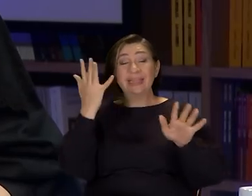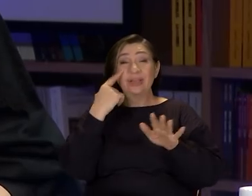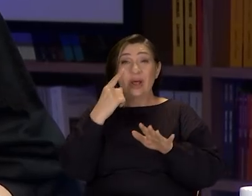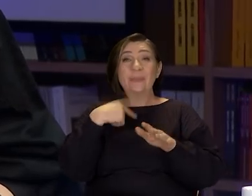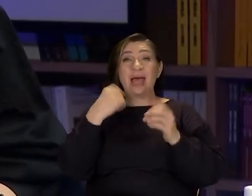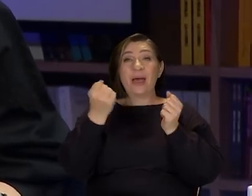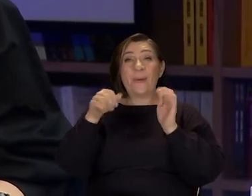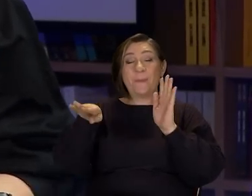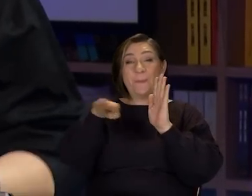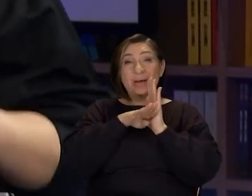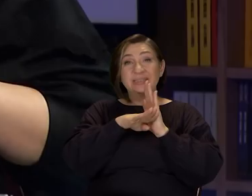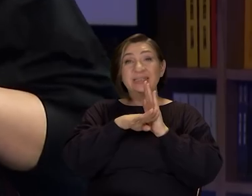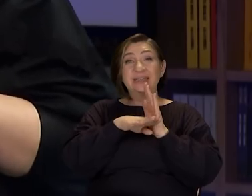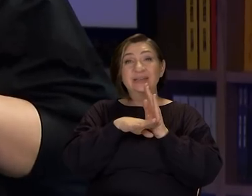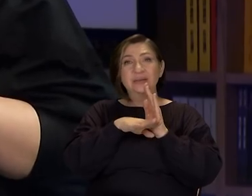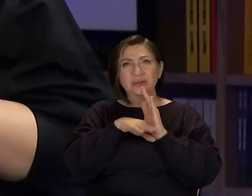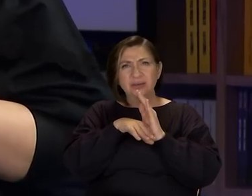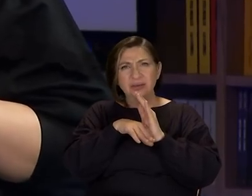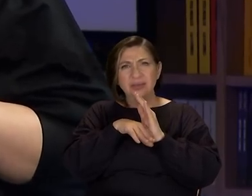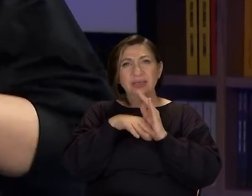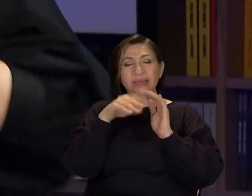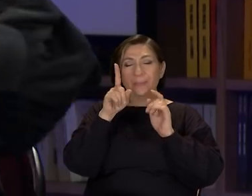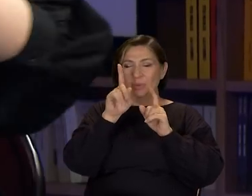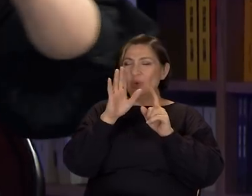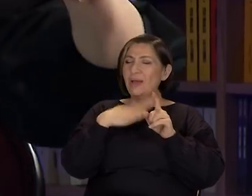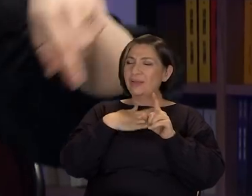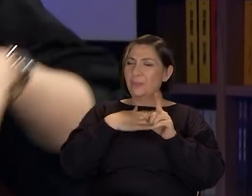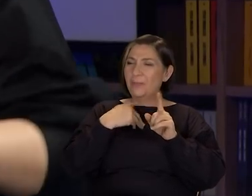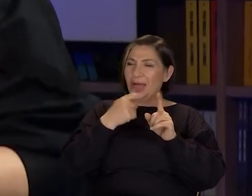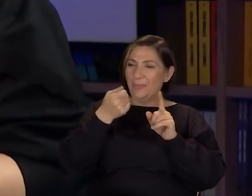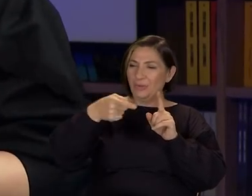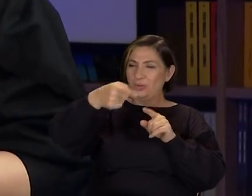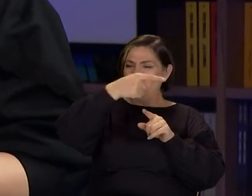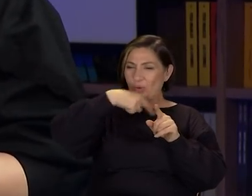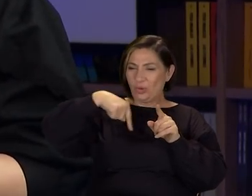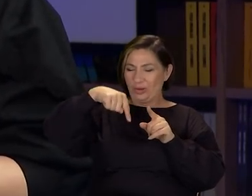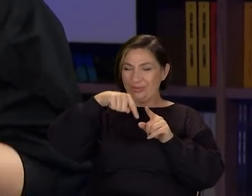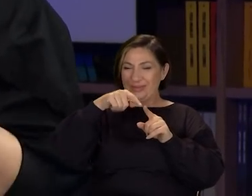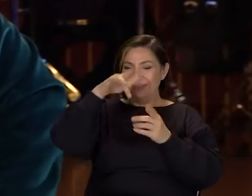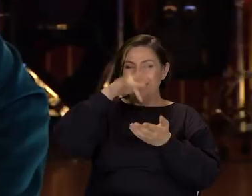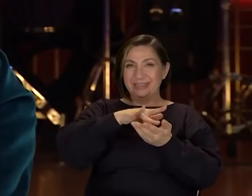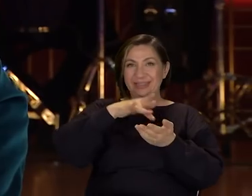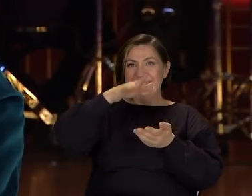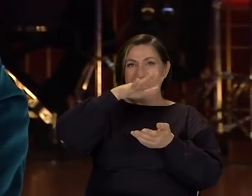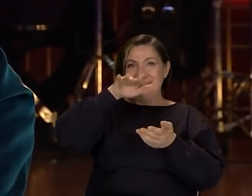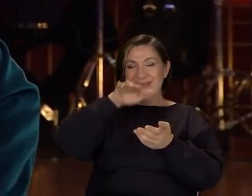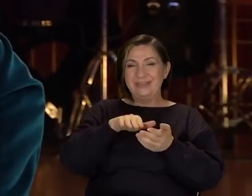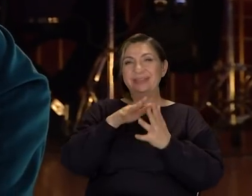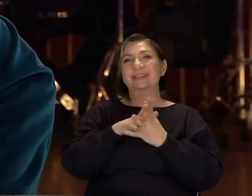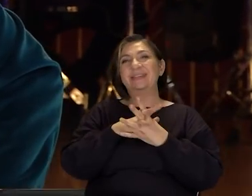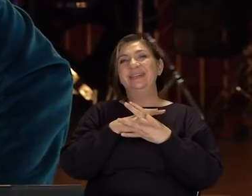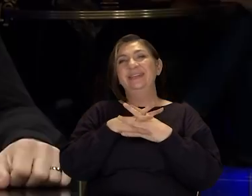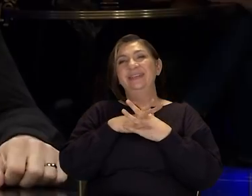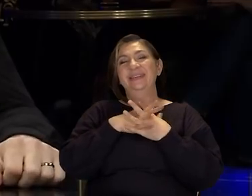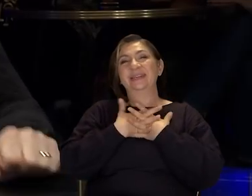de arabayı park edeceğiniz zaman kukalık yapıyoruz. Sen bir dur hayatım ben arabayı döndürüp geliyorum deyip otoparkın ortasında ne orada bekliyorsun. Kadınlar. Vay, bir şey söyleyeceğim